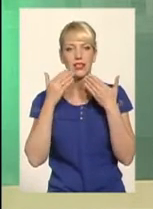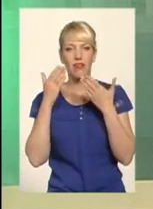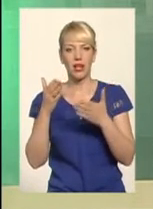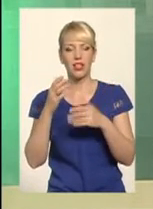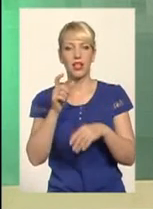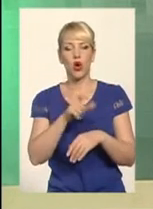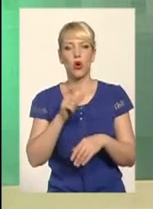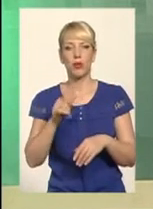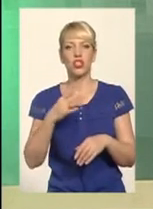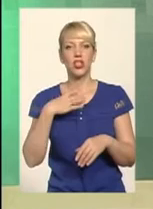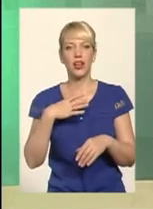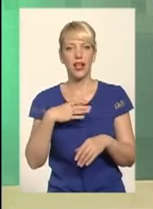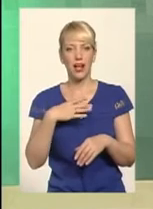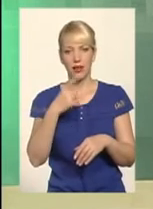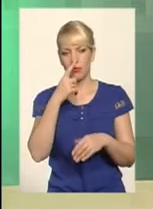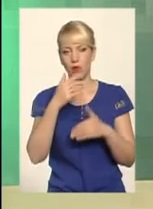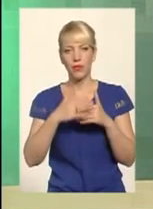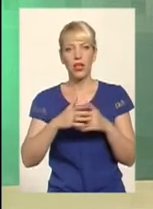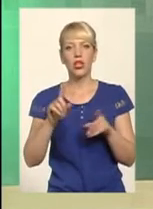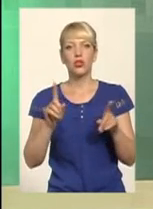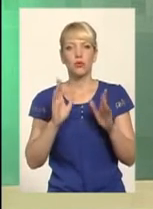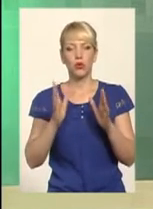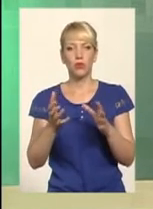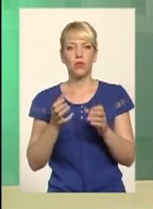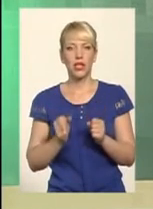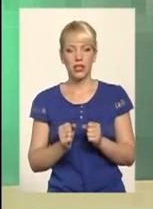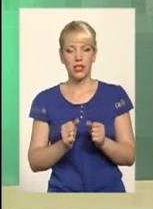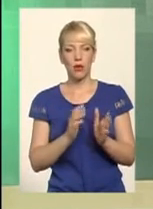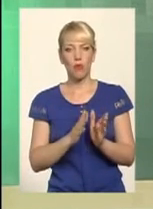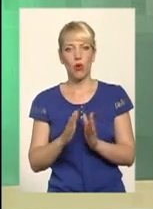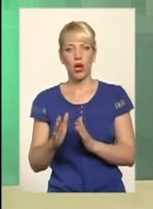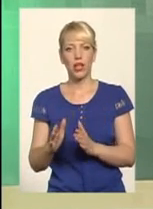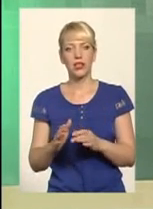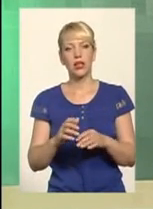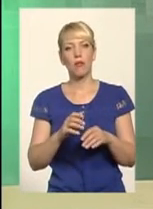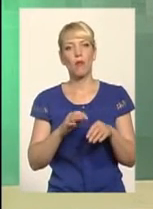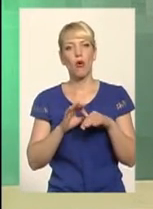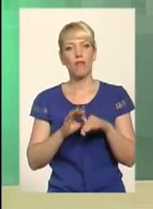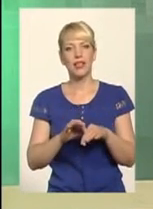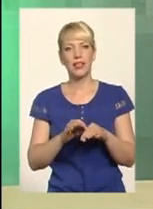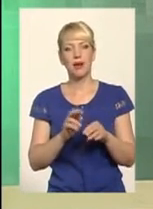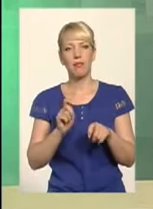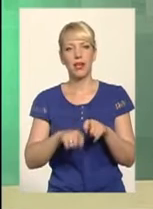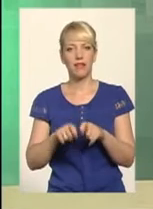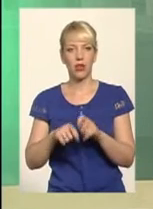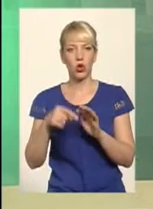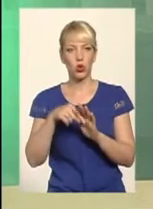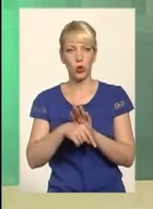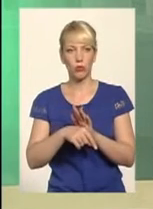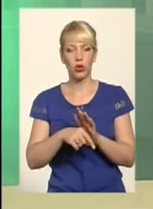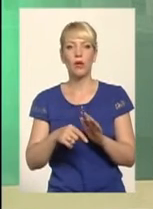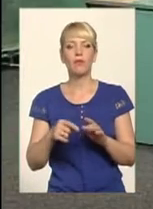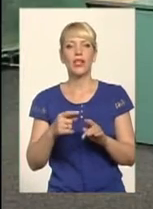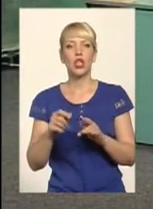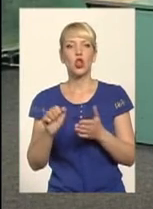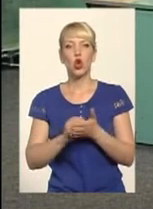чекаємо з тижня на тиждень, коли будуть прийняті порядки проведення перевірок, тобто процесуальні документи,